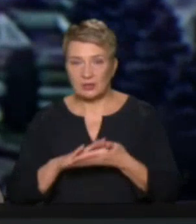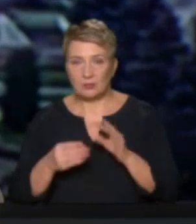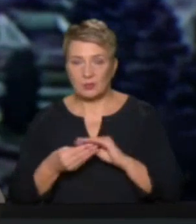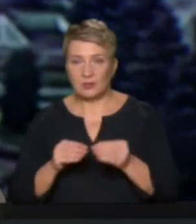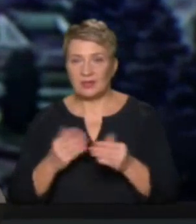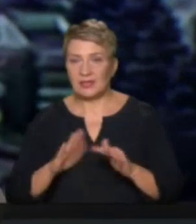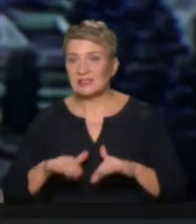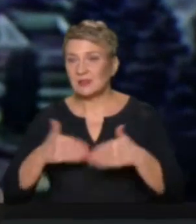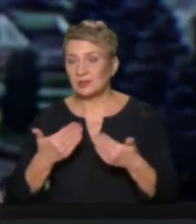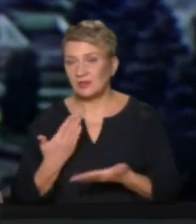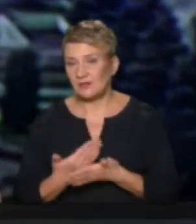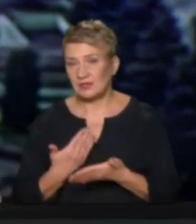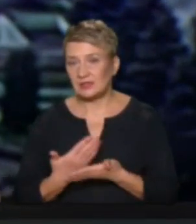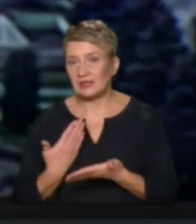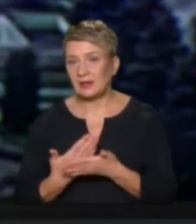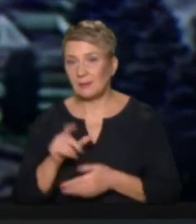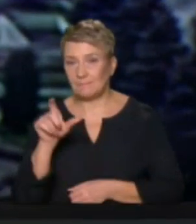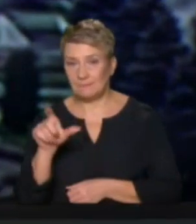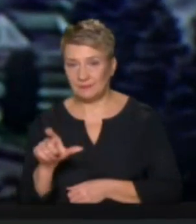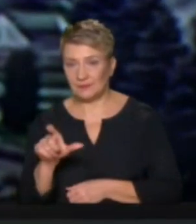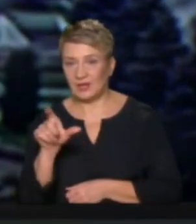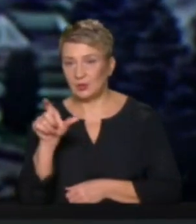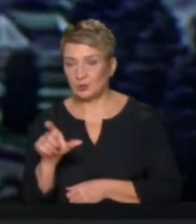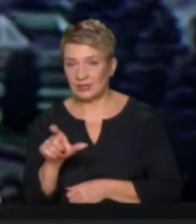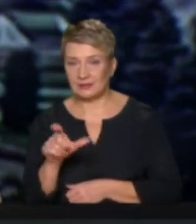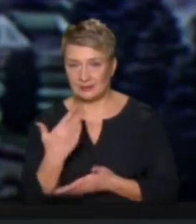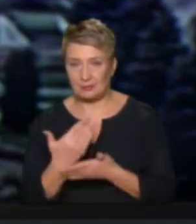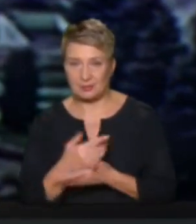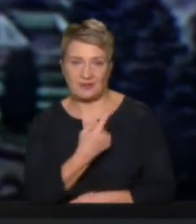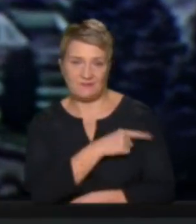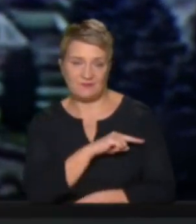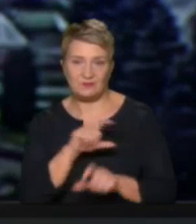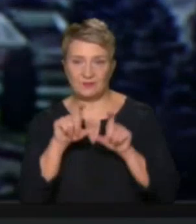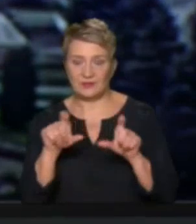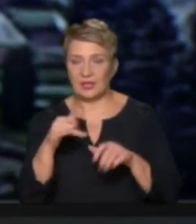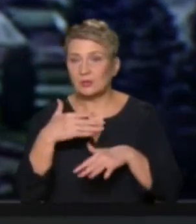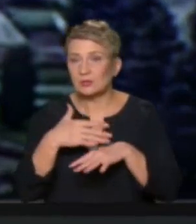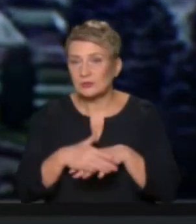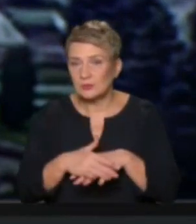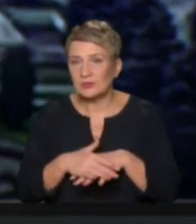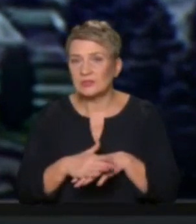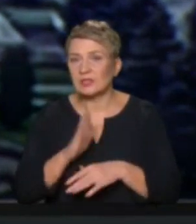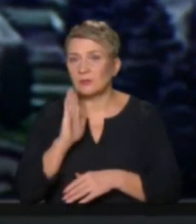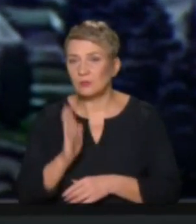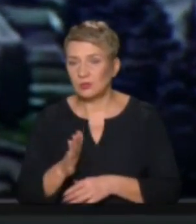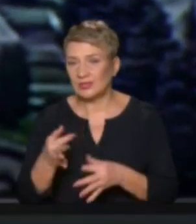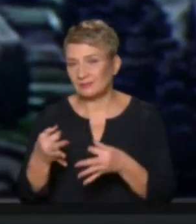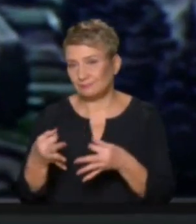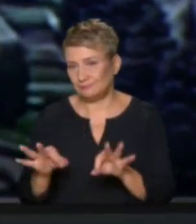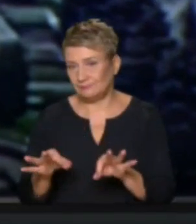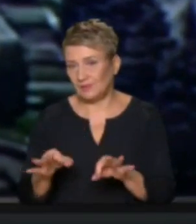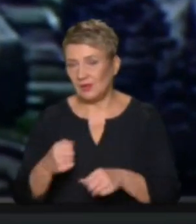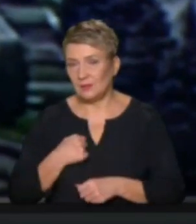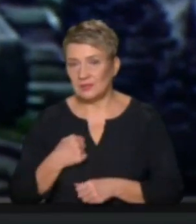варіанти. Наприклад, людина знаходиться в лікарні, розуміє, що вже буде демобілізовано, але не має